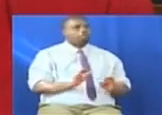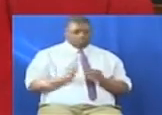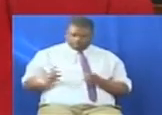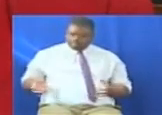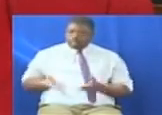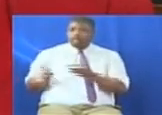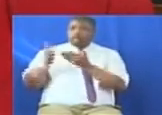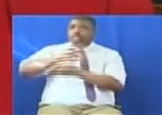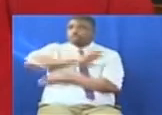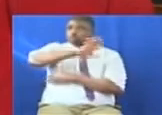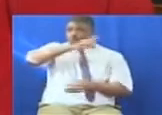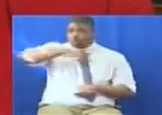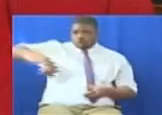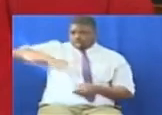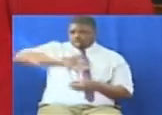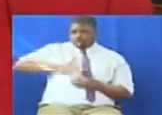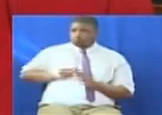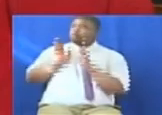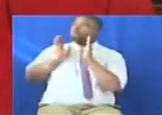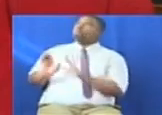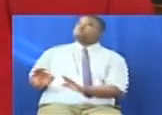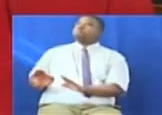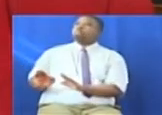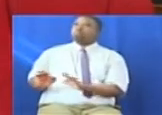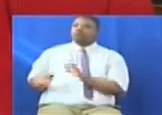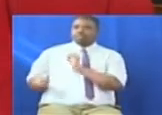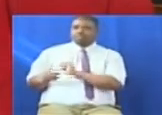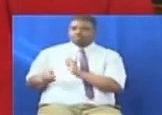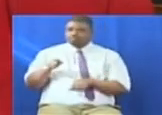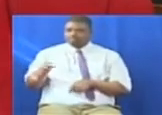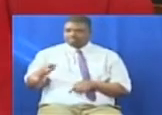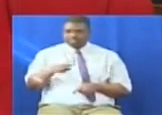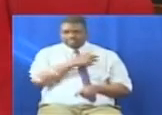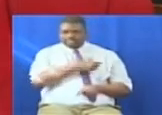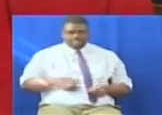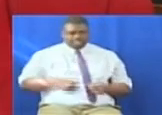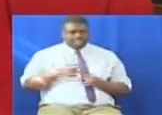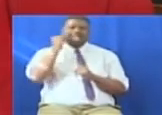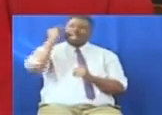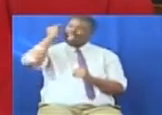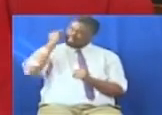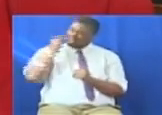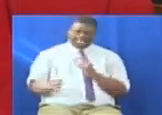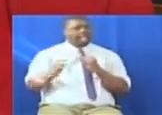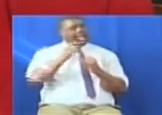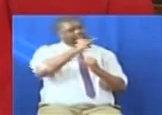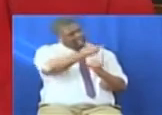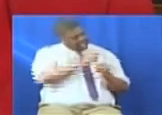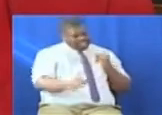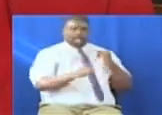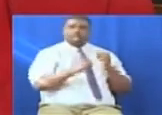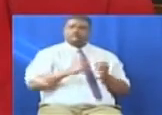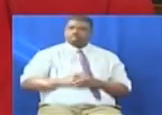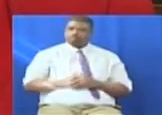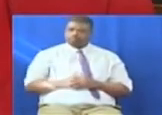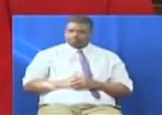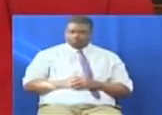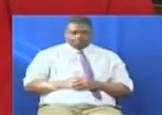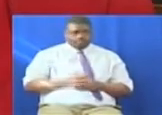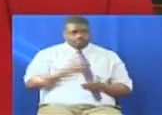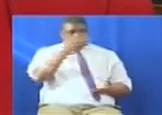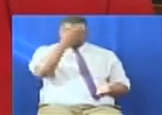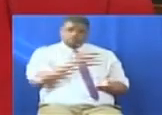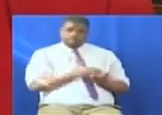Maendeleo yetu yangesimama. Jambo hili rais alilikataa kwa nguvu zake zote. Na kwa kweli kwa